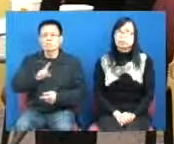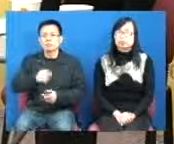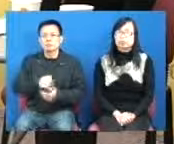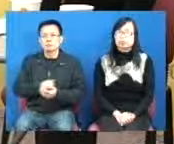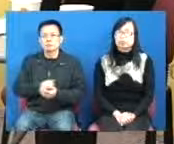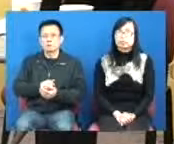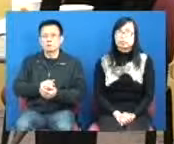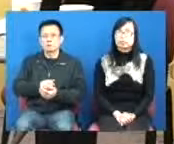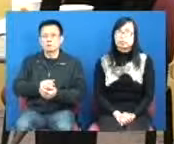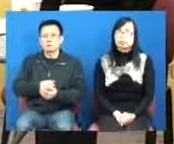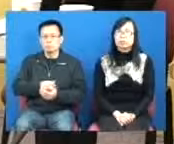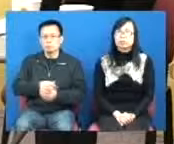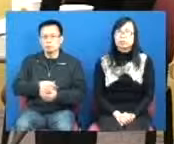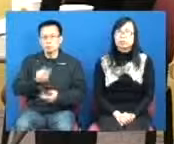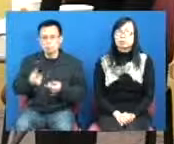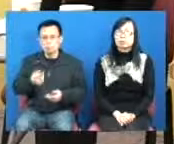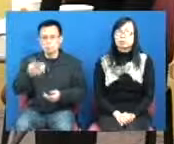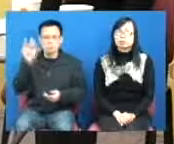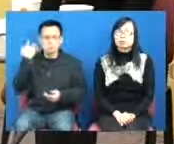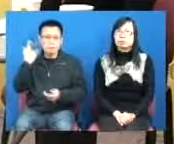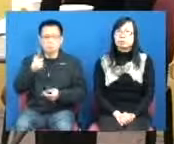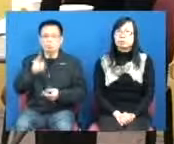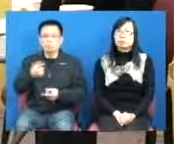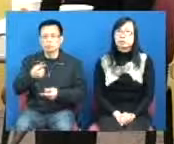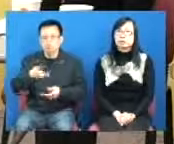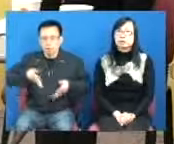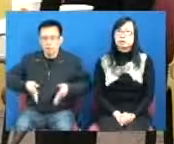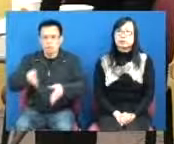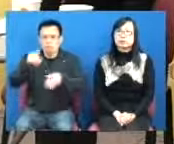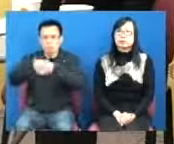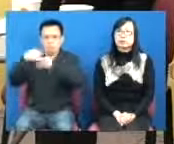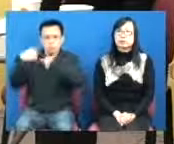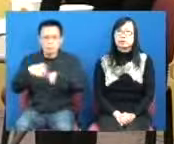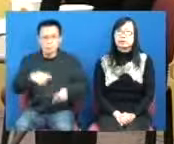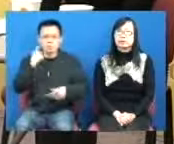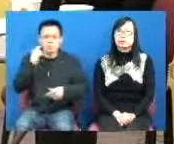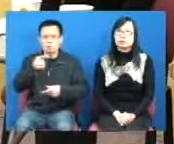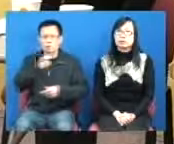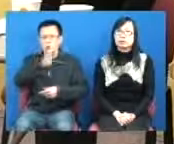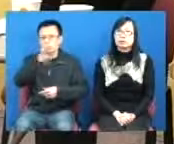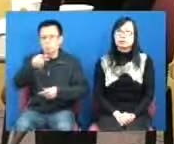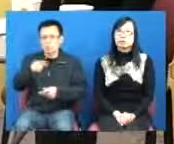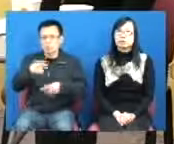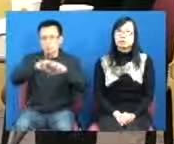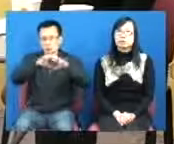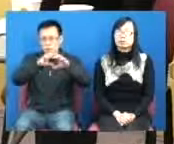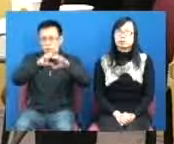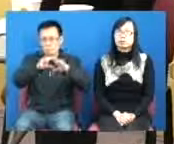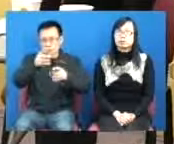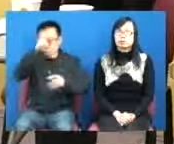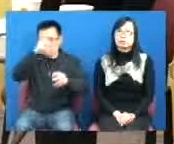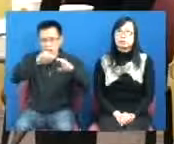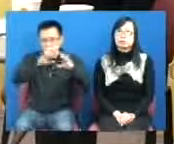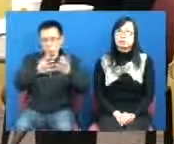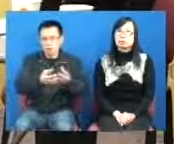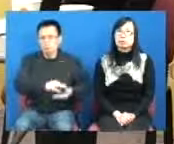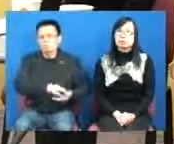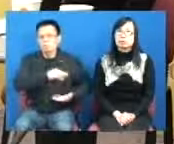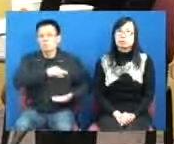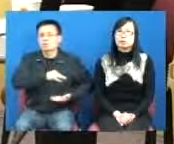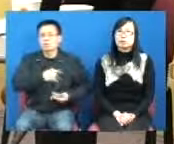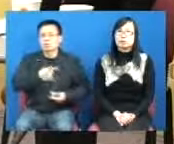你甚麼背景的人都好經歷過選舉的話我很相信現在大家看到有些他黨的富豪級的人